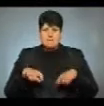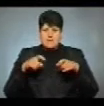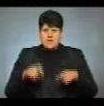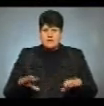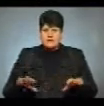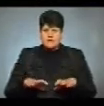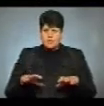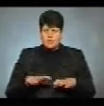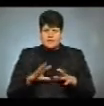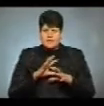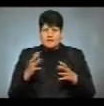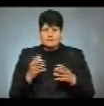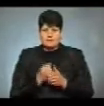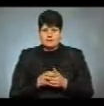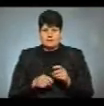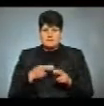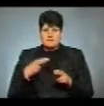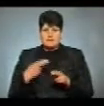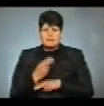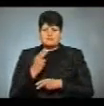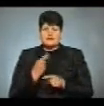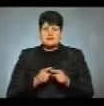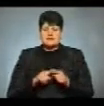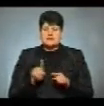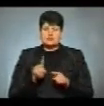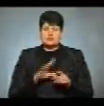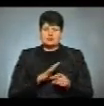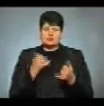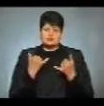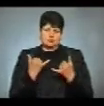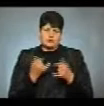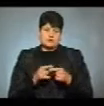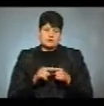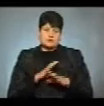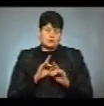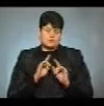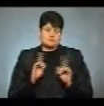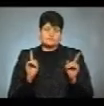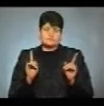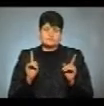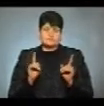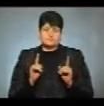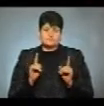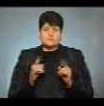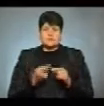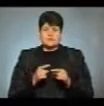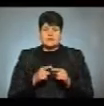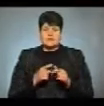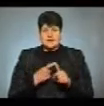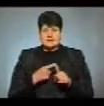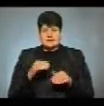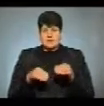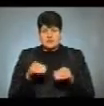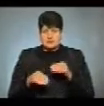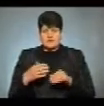невловимі месники. Власне, те, що було тут сьогодні, це був майже експромт. Ну і назва «Валет» – це Вінниця,